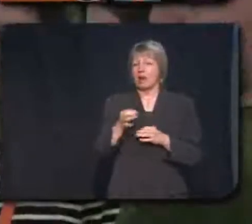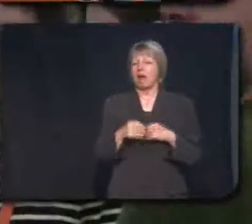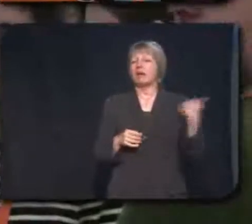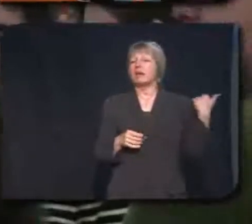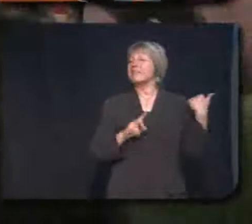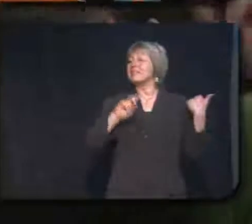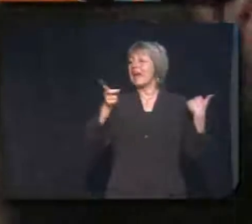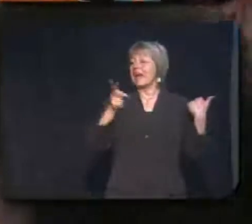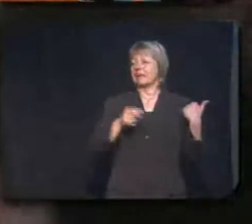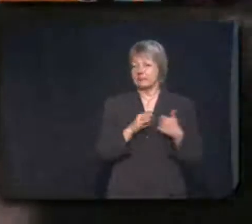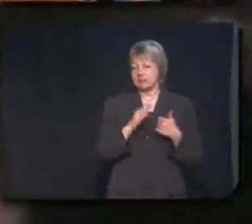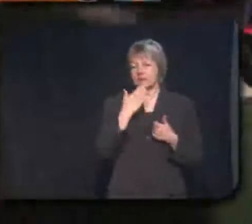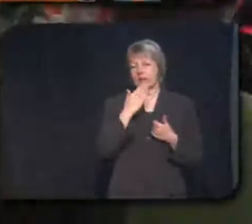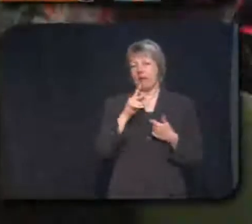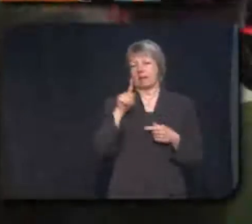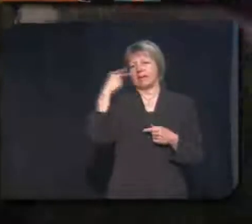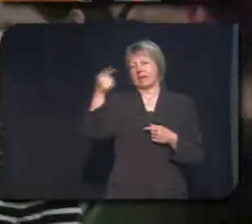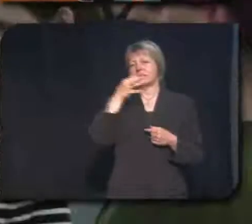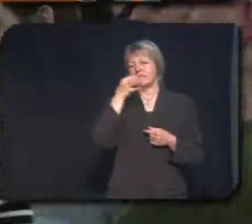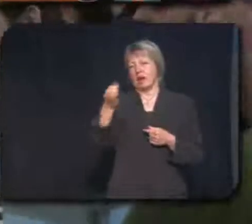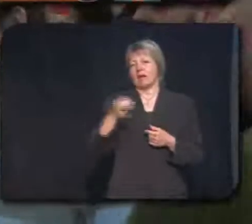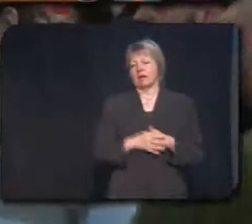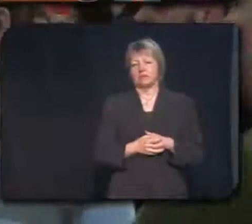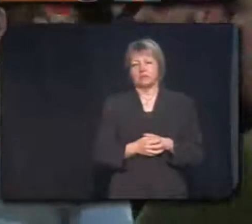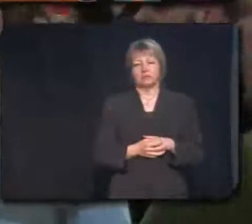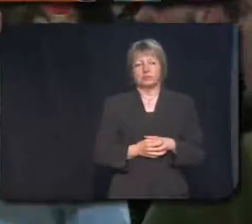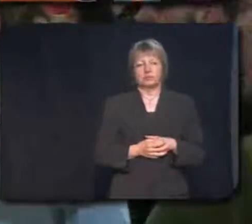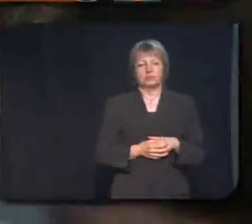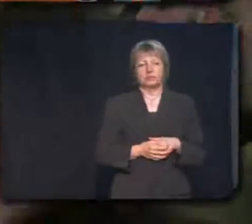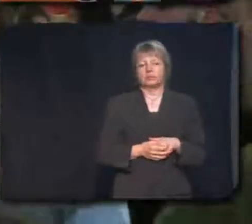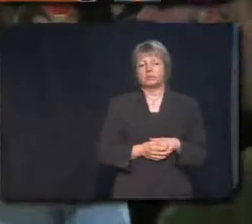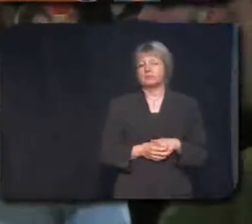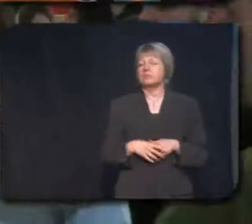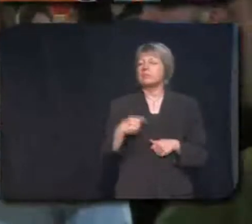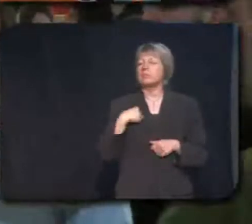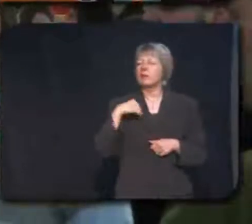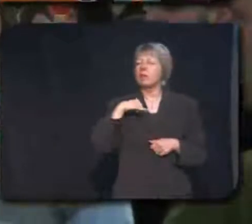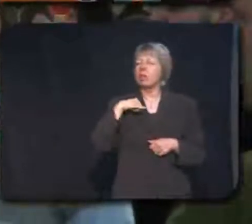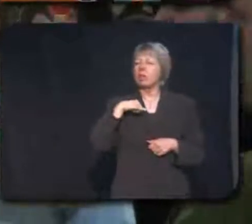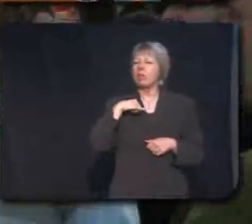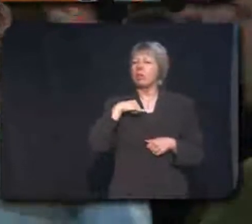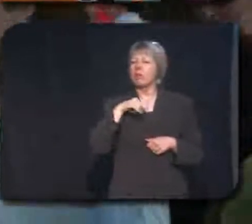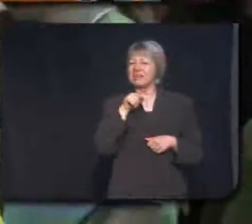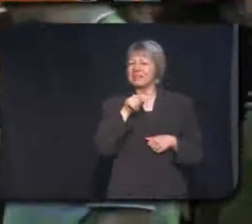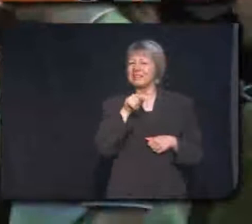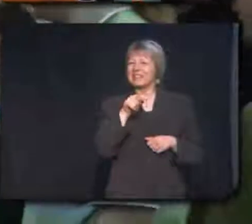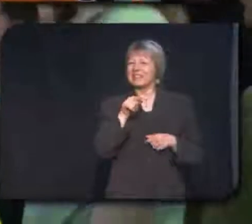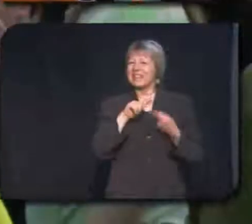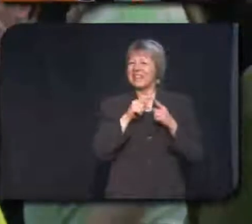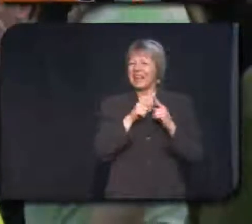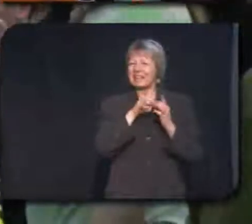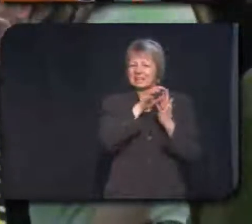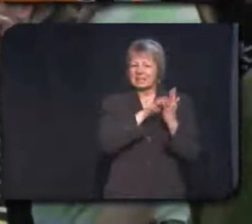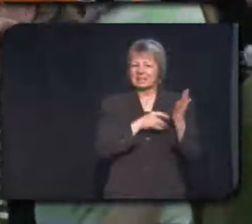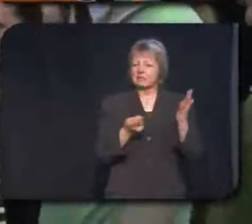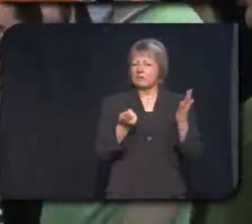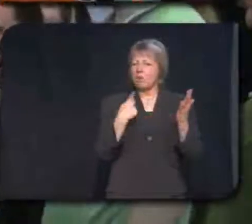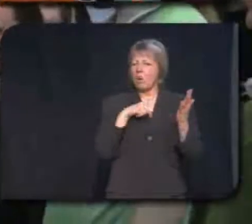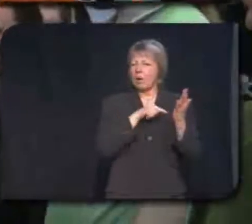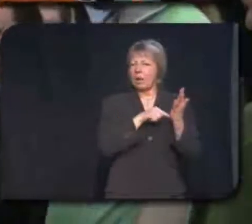danke nächste Frage mich interessiert wie dieser Text zustande gekommen ist und